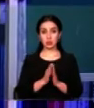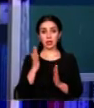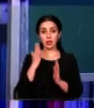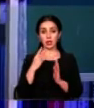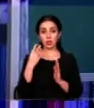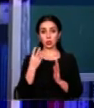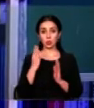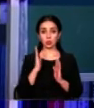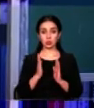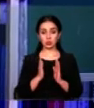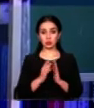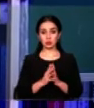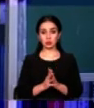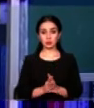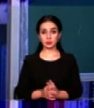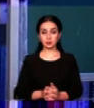54 chiqadi.